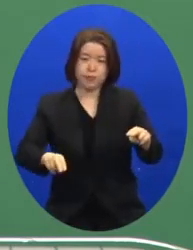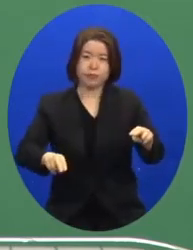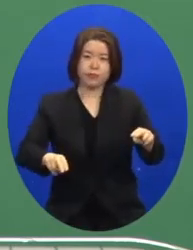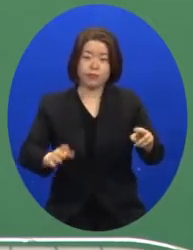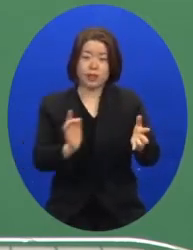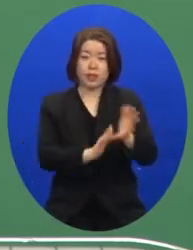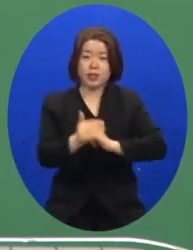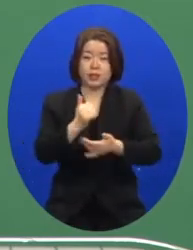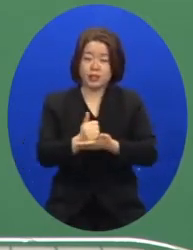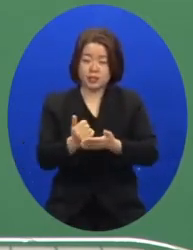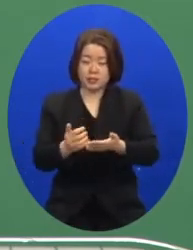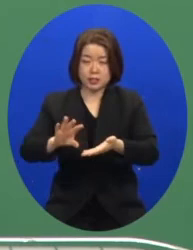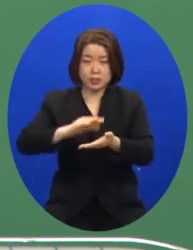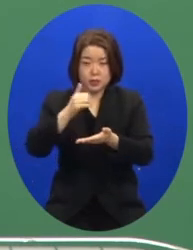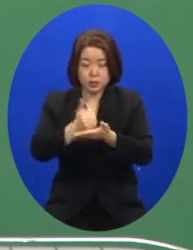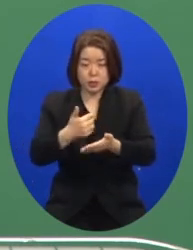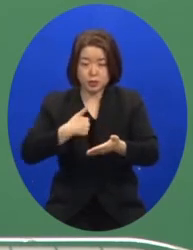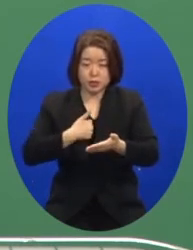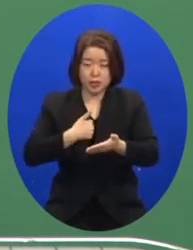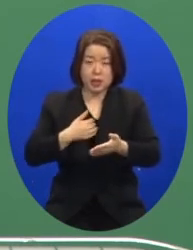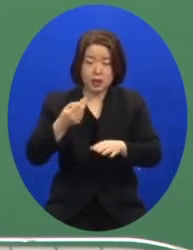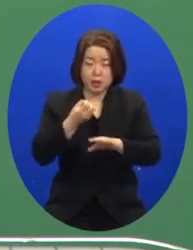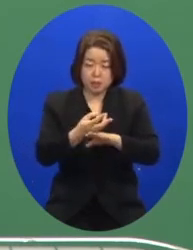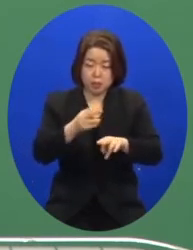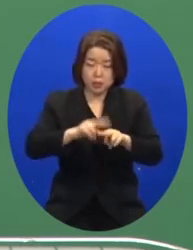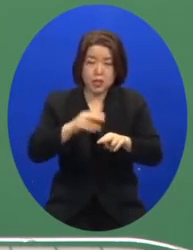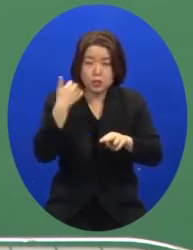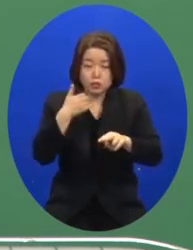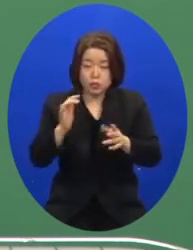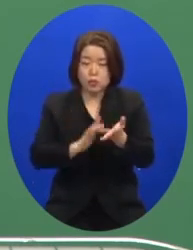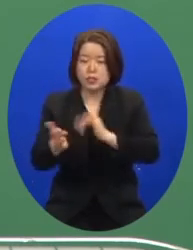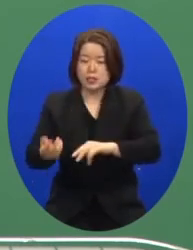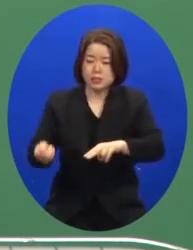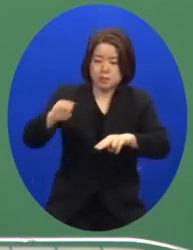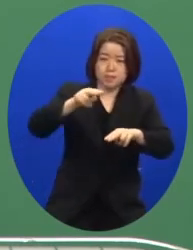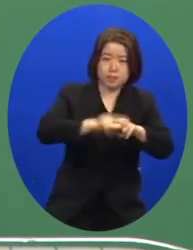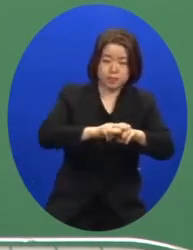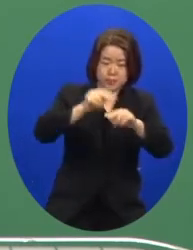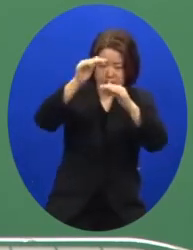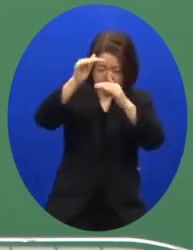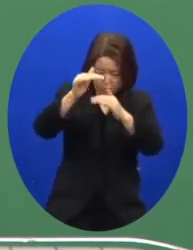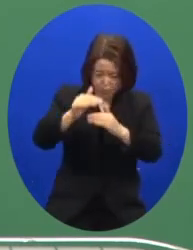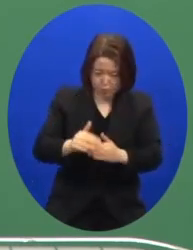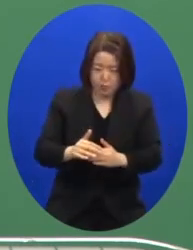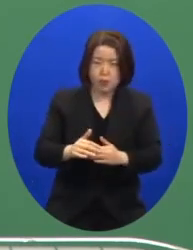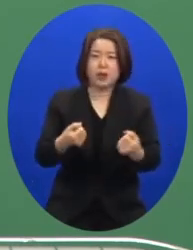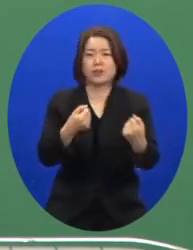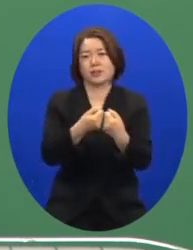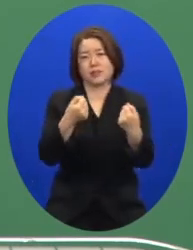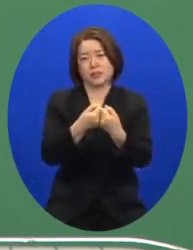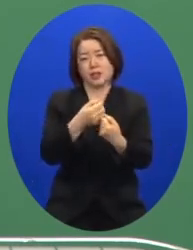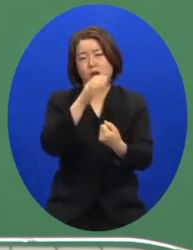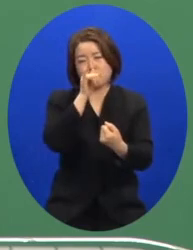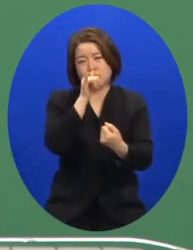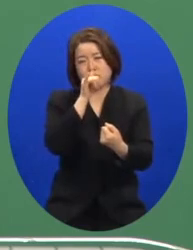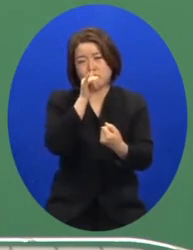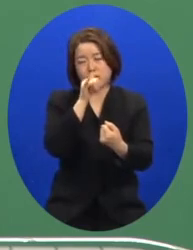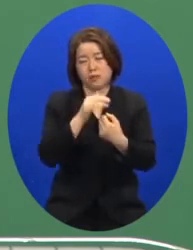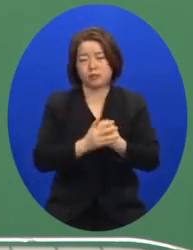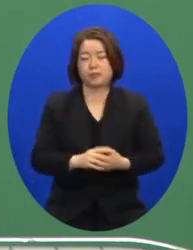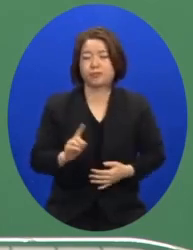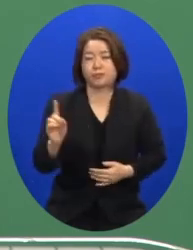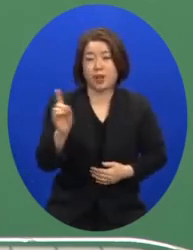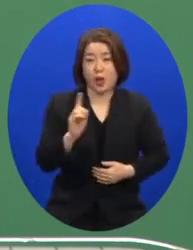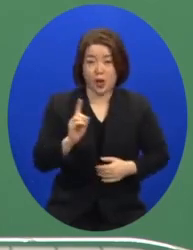예수 그리스도께서 내 마음의 보좌에 앉으시고 게 되는 그 과정 자체가 싸움인 것임 어느